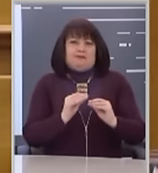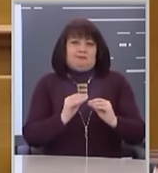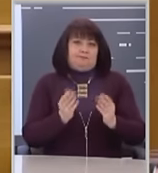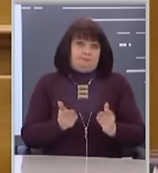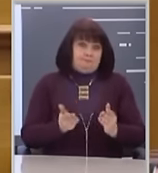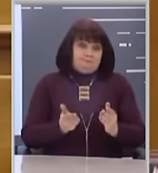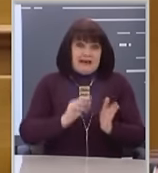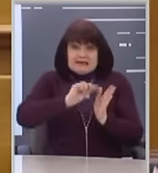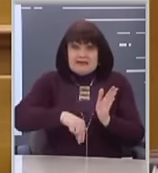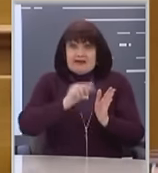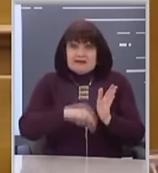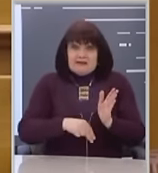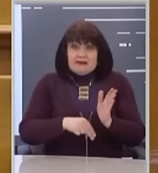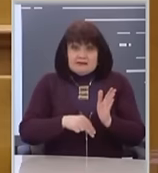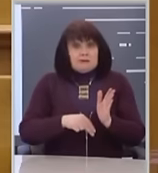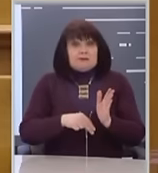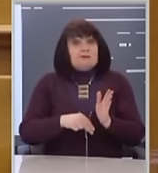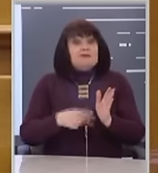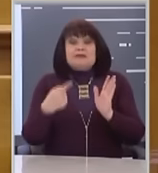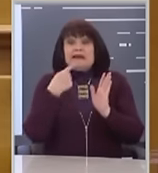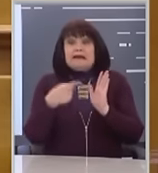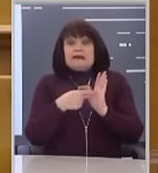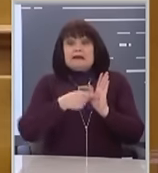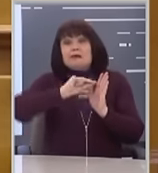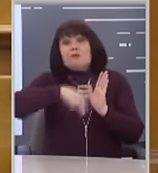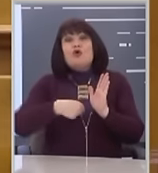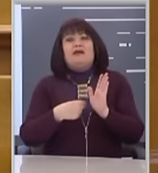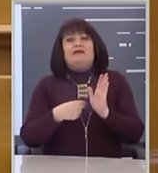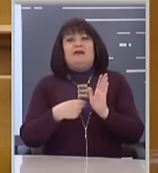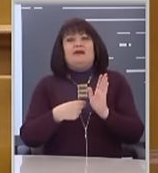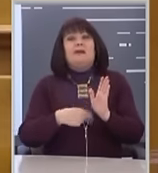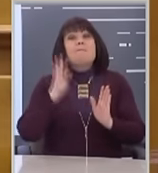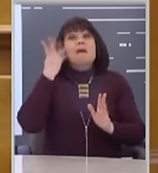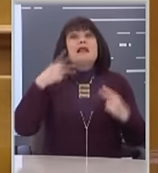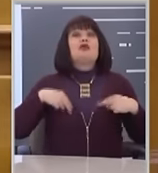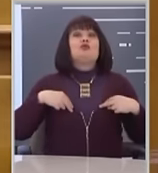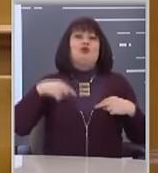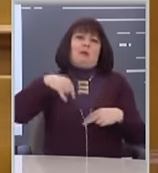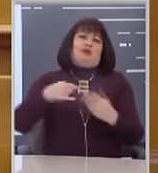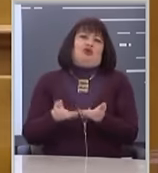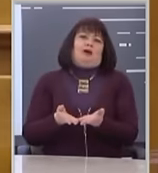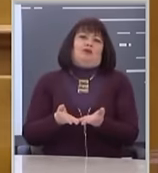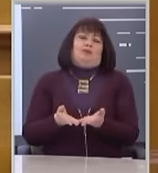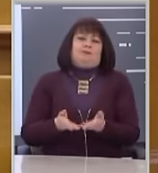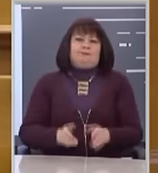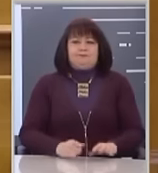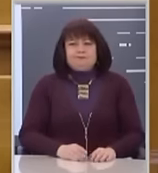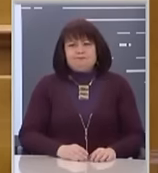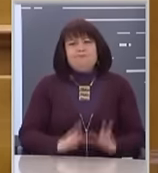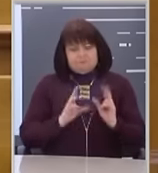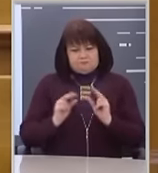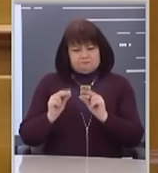Συμβάσεων οι οποίες φέρουν την υπογραφή του εν λόγω πρώην Υπουργού. Και επειδή αυτή η